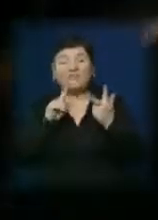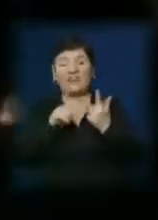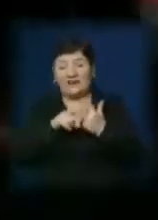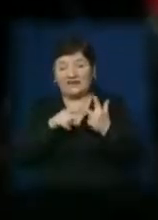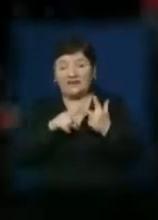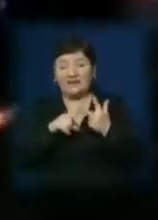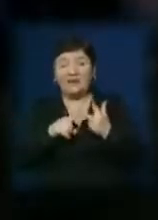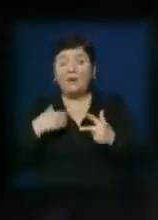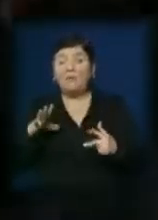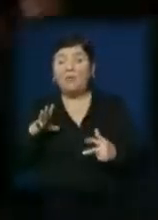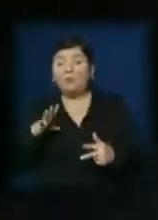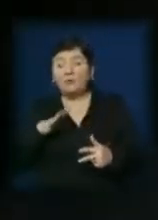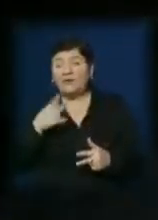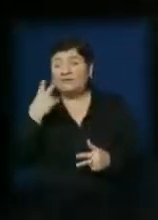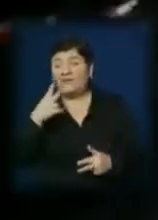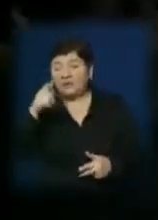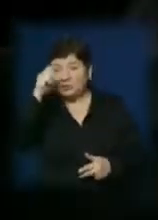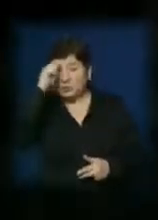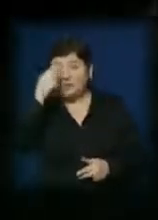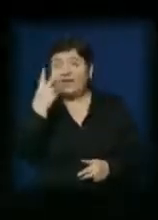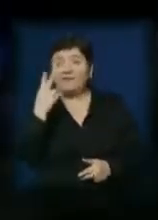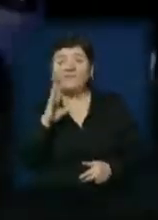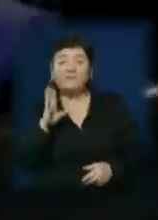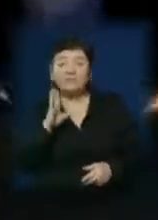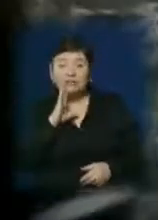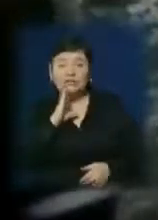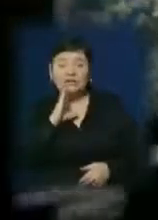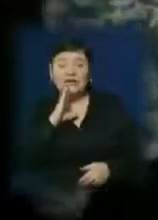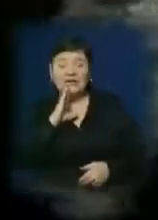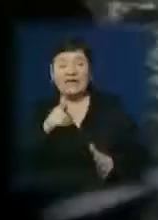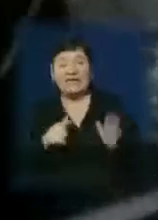та неухильно дотримуватись правил дорожнього руху.